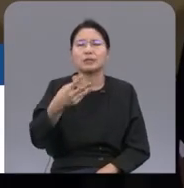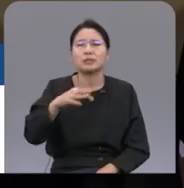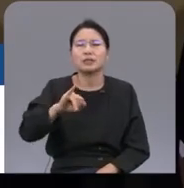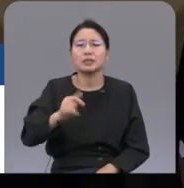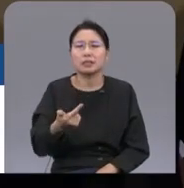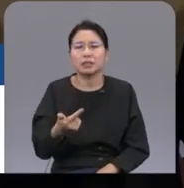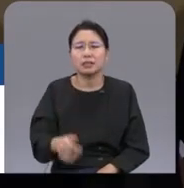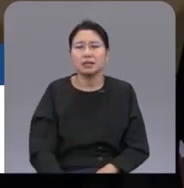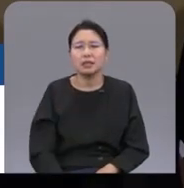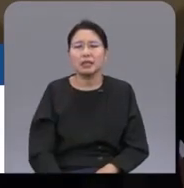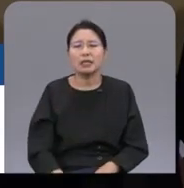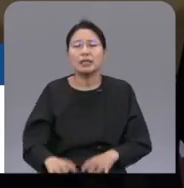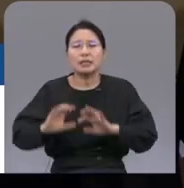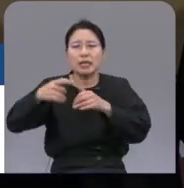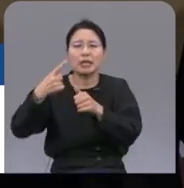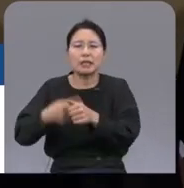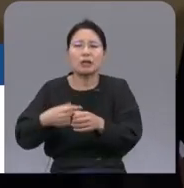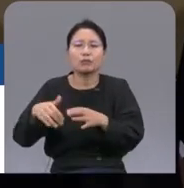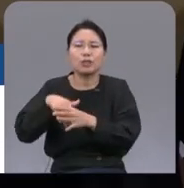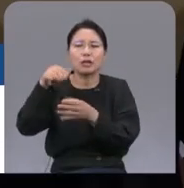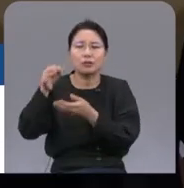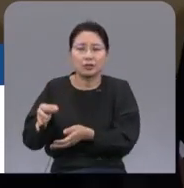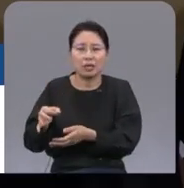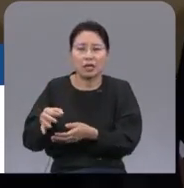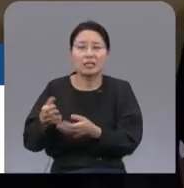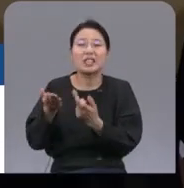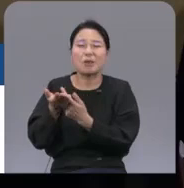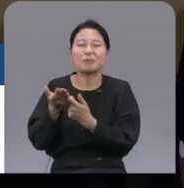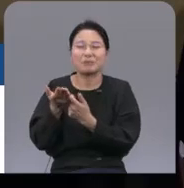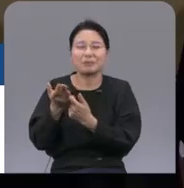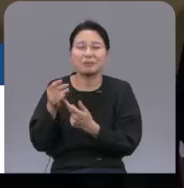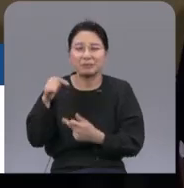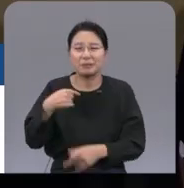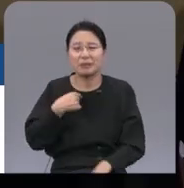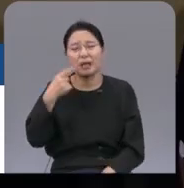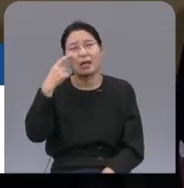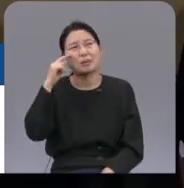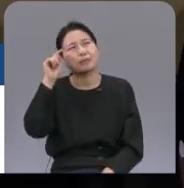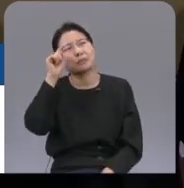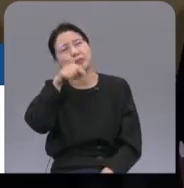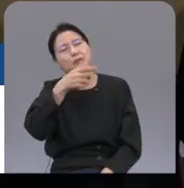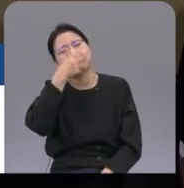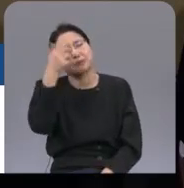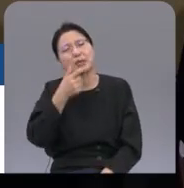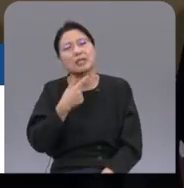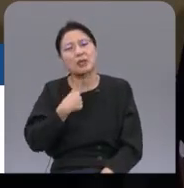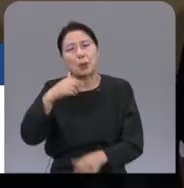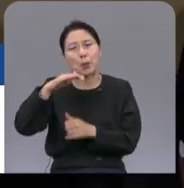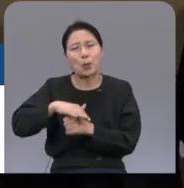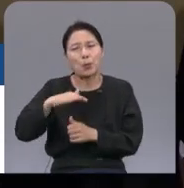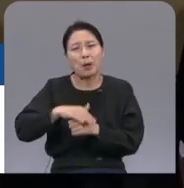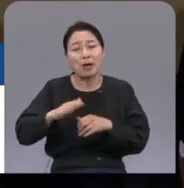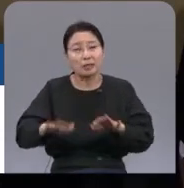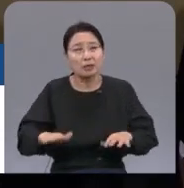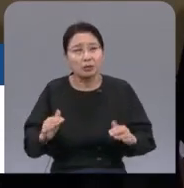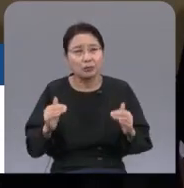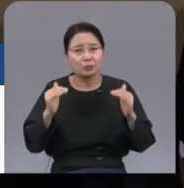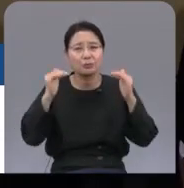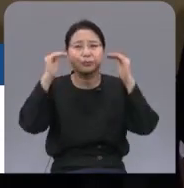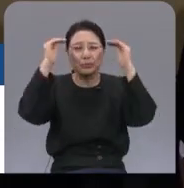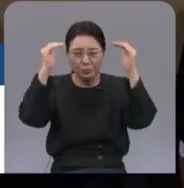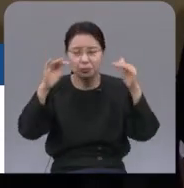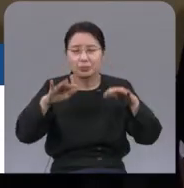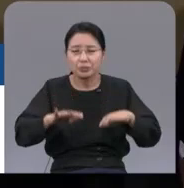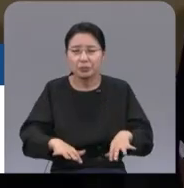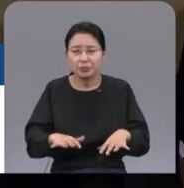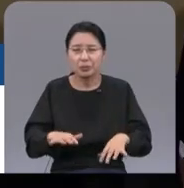encourager à surmonter les difficultés en confessant leurs propres histoires de manière sincère lors de son arrivée sur scène le boys band connu notamment pour